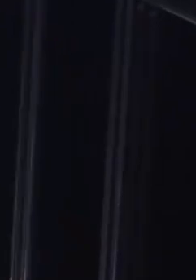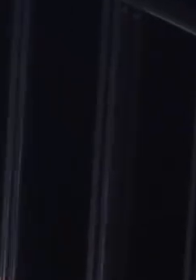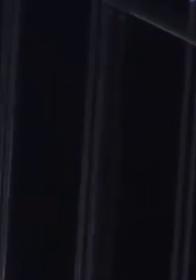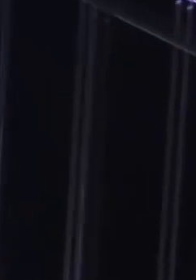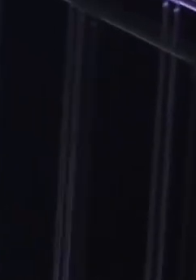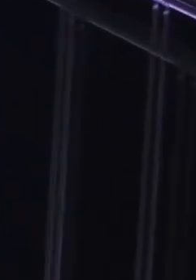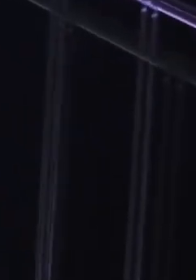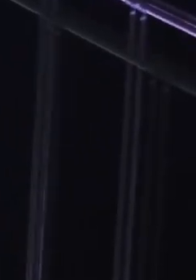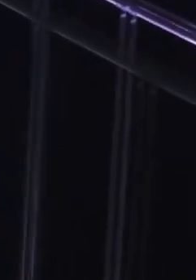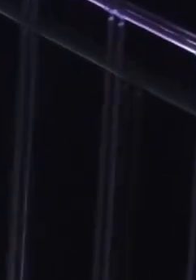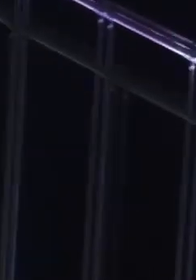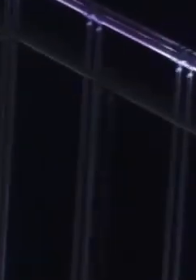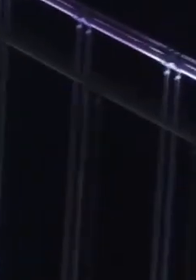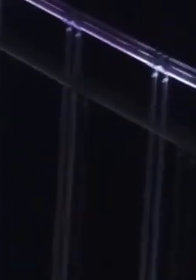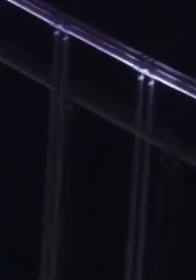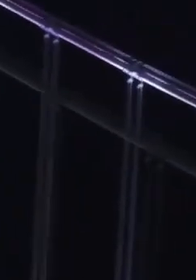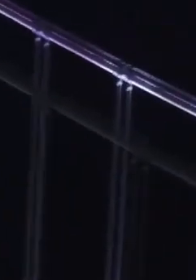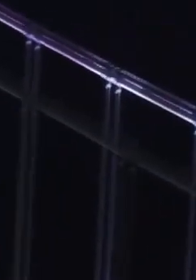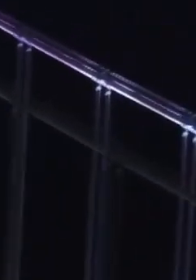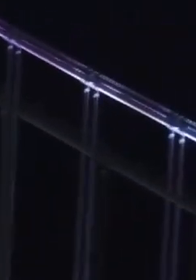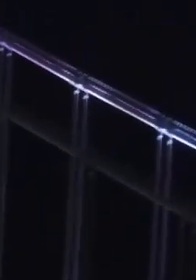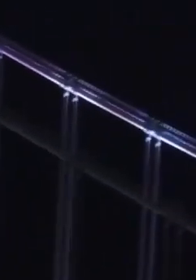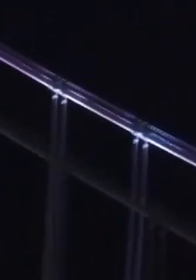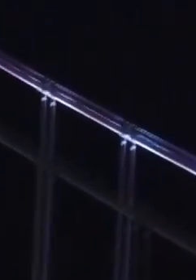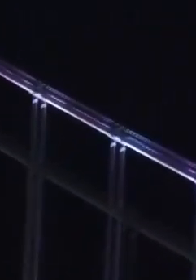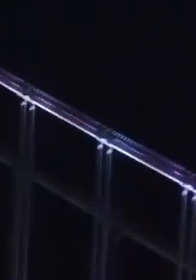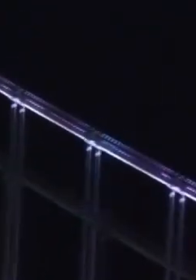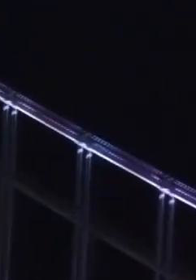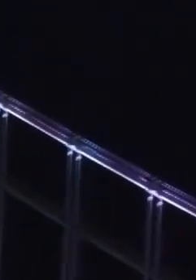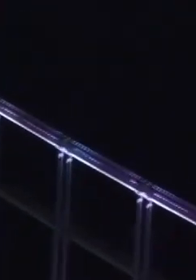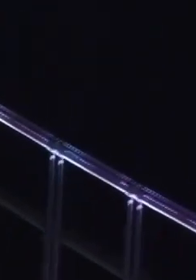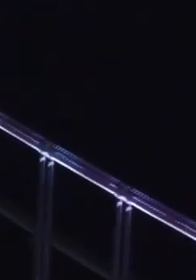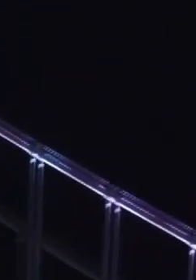여러분은 지금 CTS 뉴스를 시청하고 계십니다.